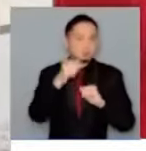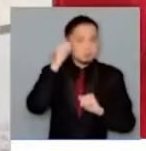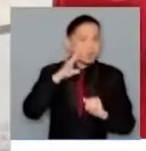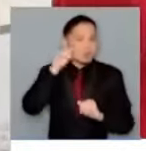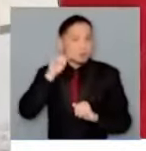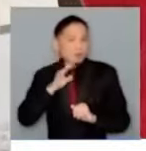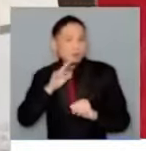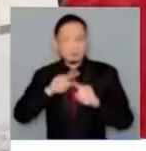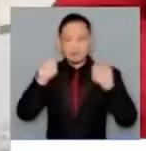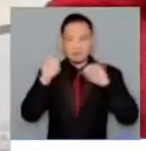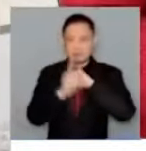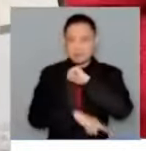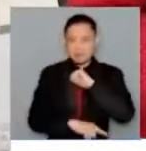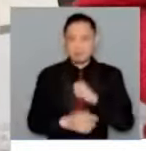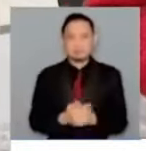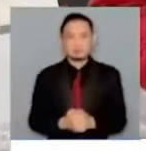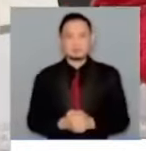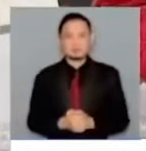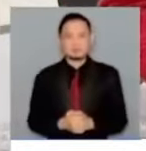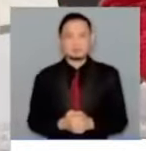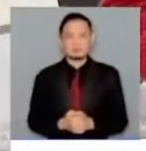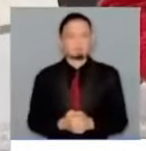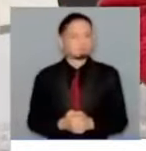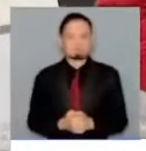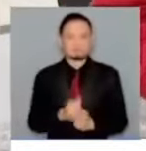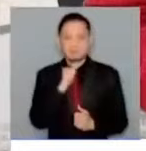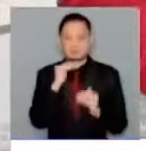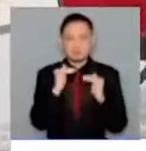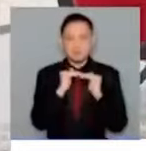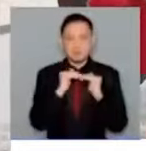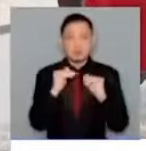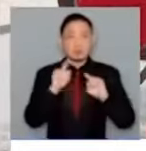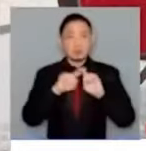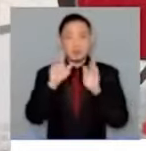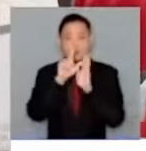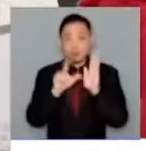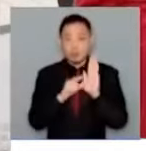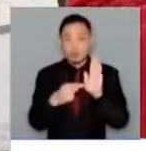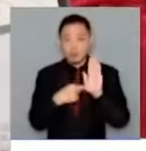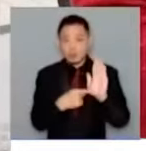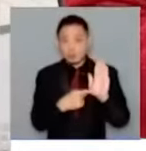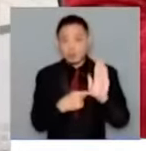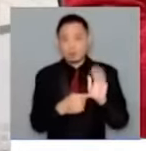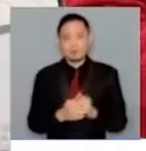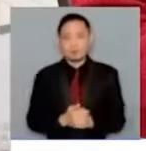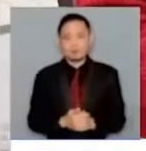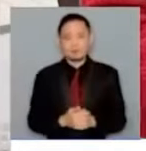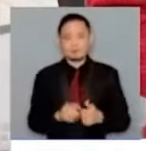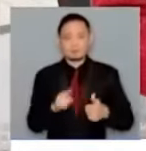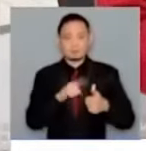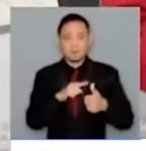So unfair. Pero ganito yan sa ilalim ng ating revised penal code. Kung ang babaeng